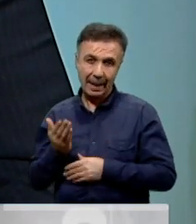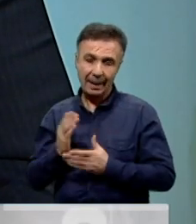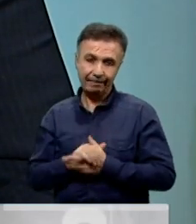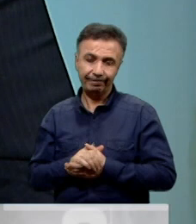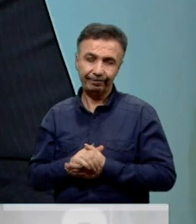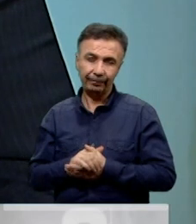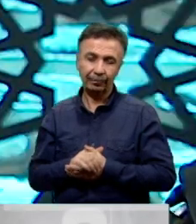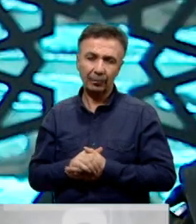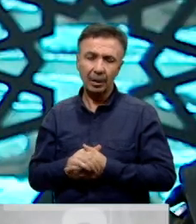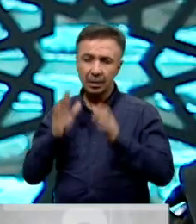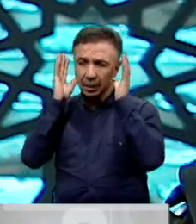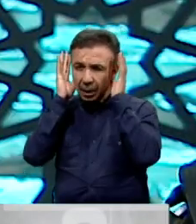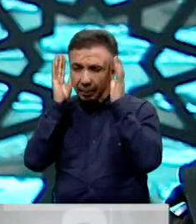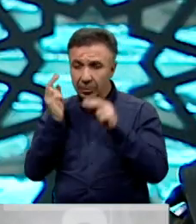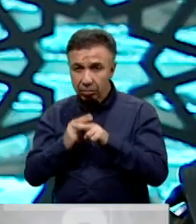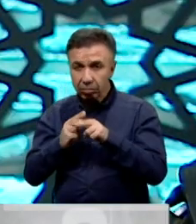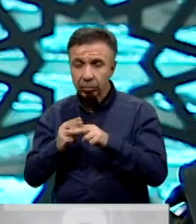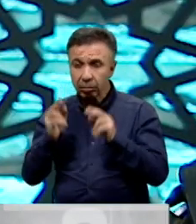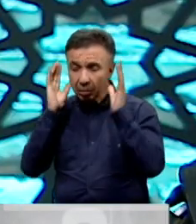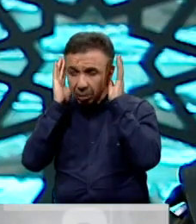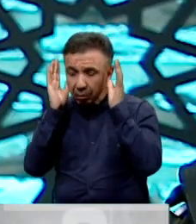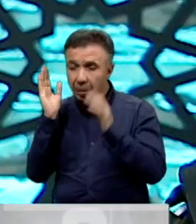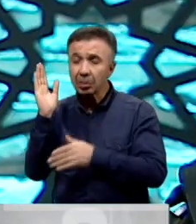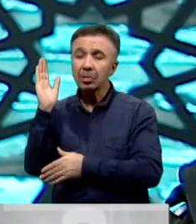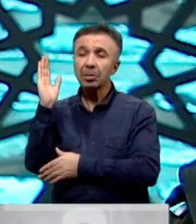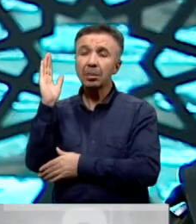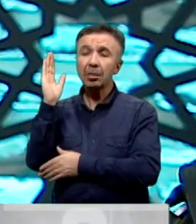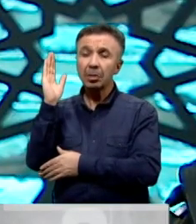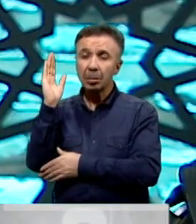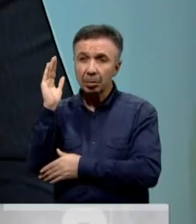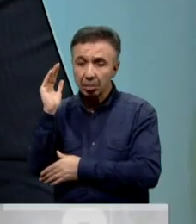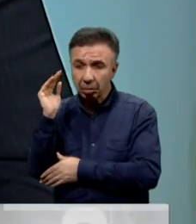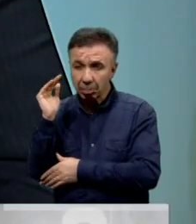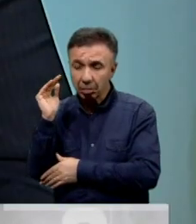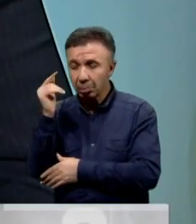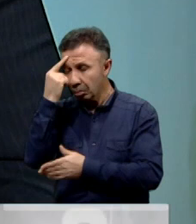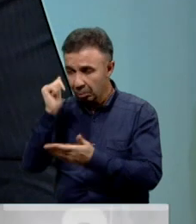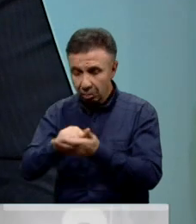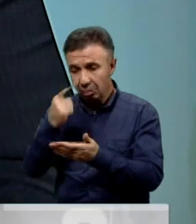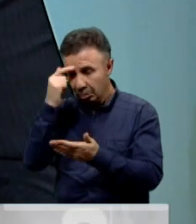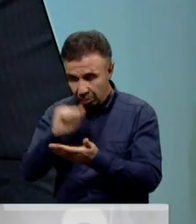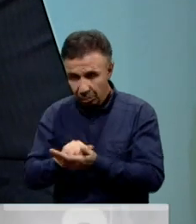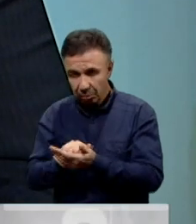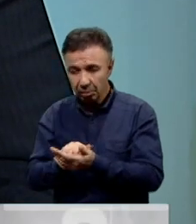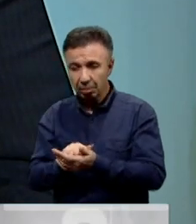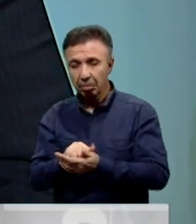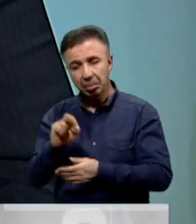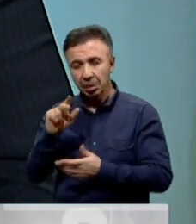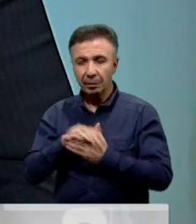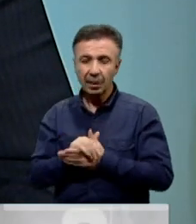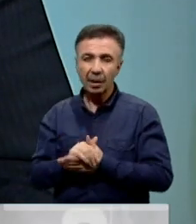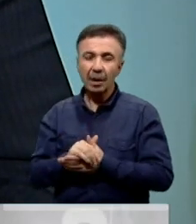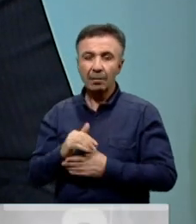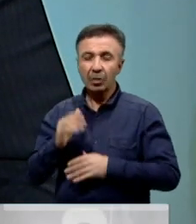hızlı kılmak gibi veya işte rüku gereğinden fazla hızlı yapmak gibi secdeyi yapmak gibi bu